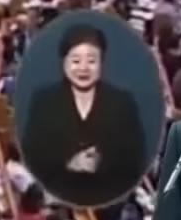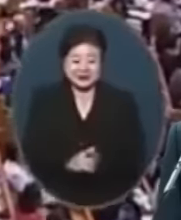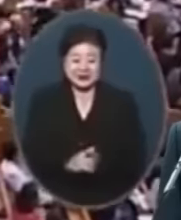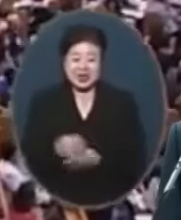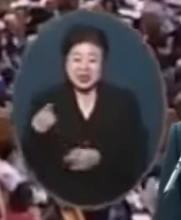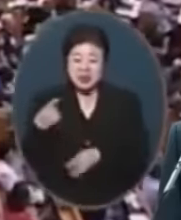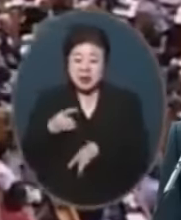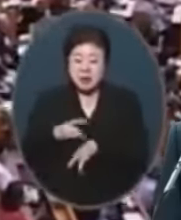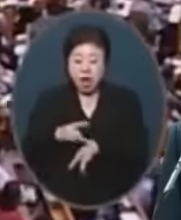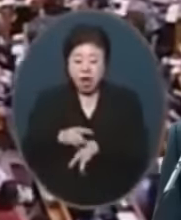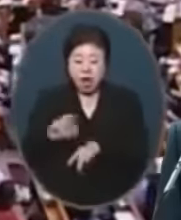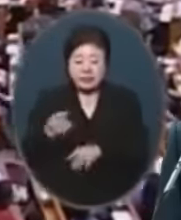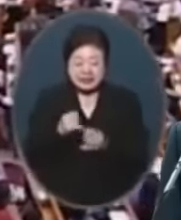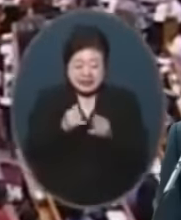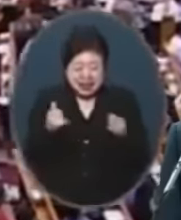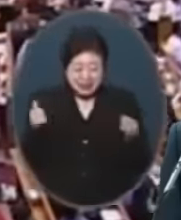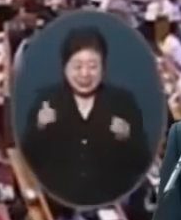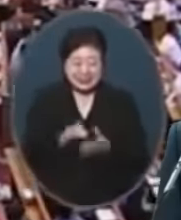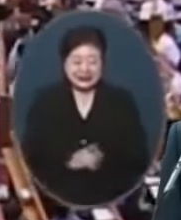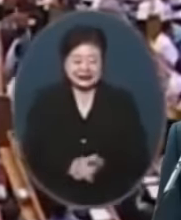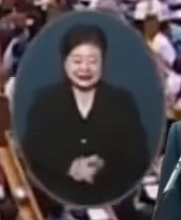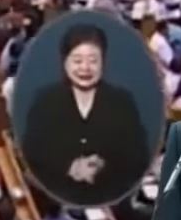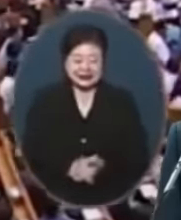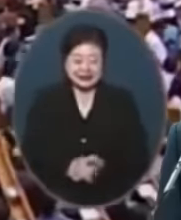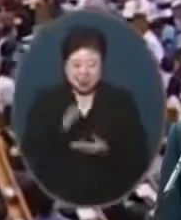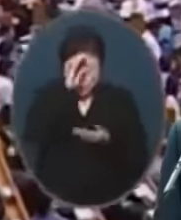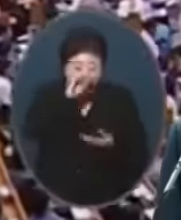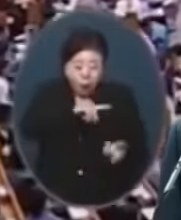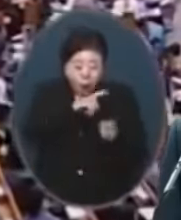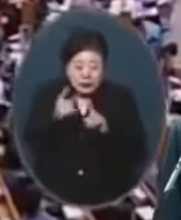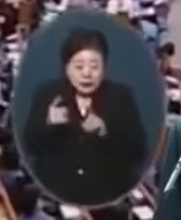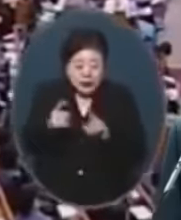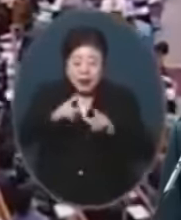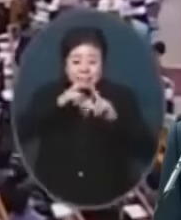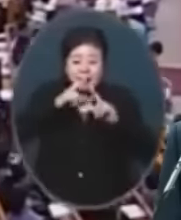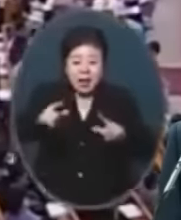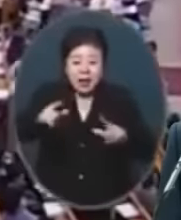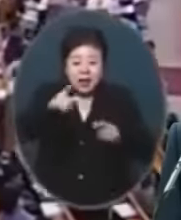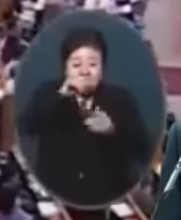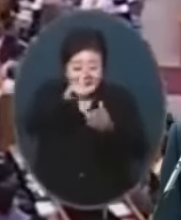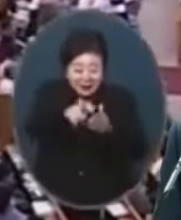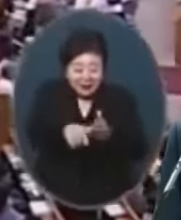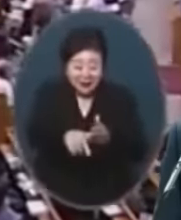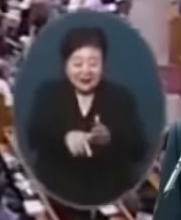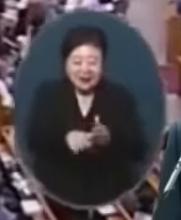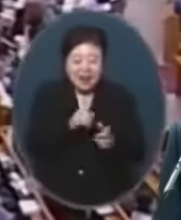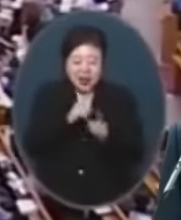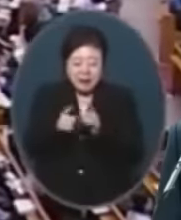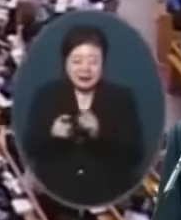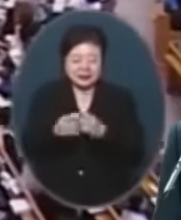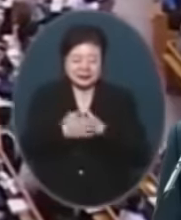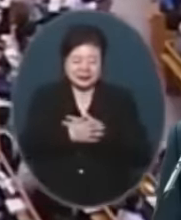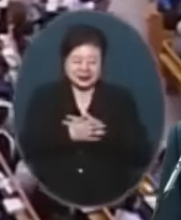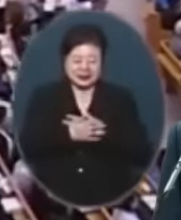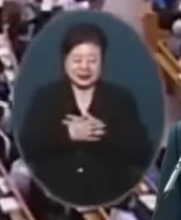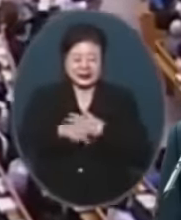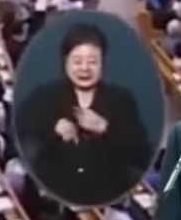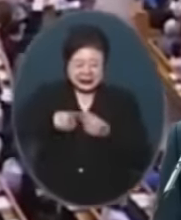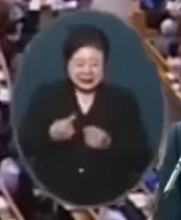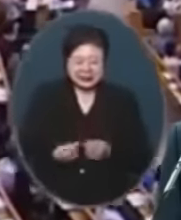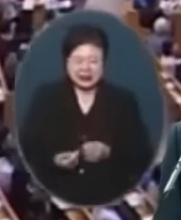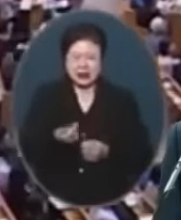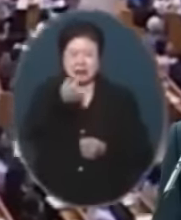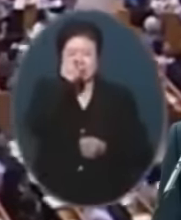등뼈가 아픈 사람이 나았다라는 선포를 할 때 그 말씀이 자신을